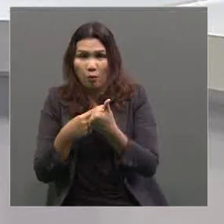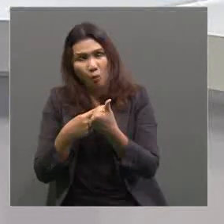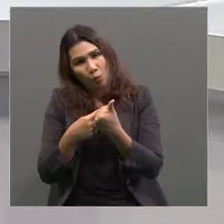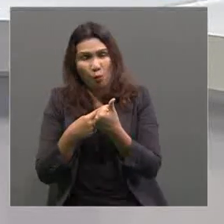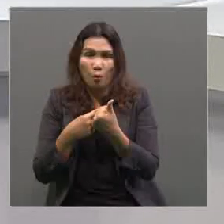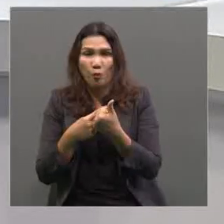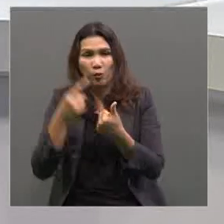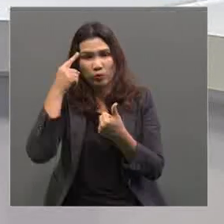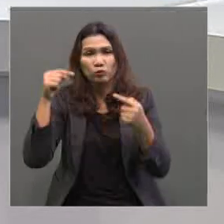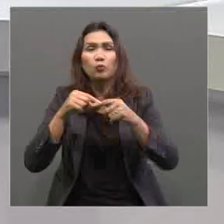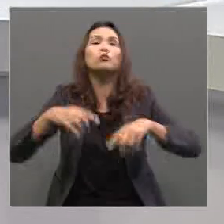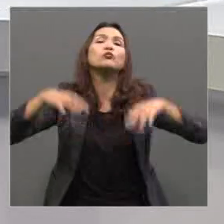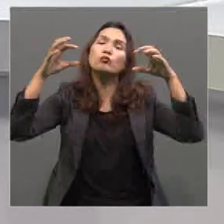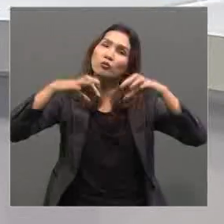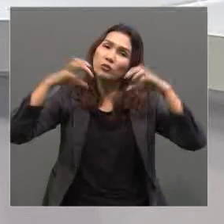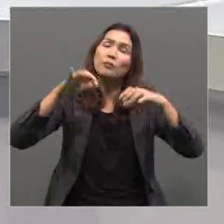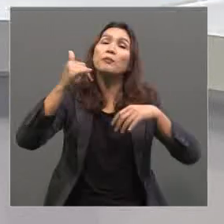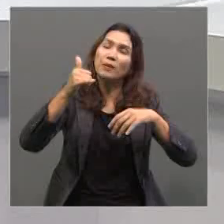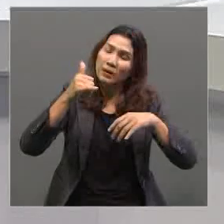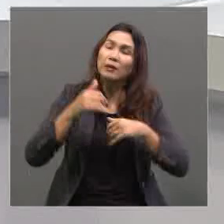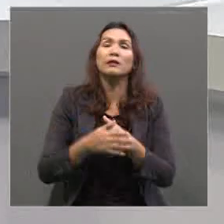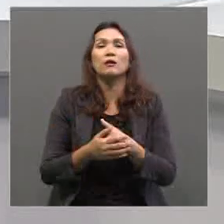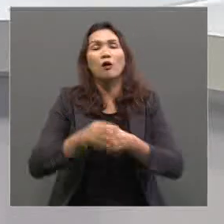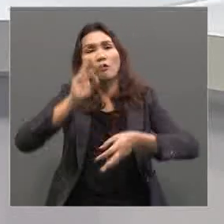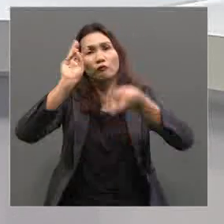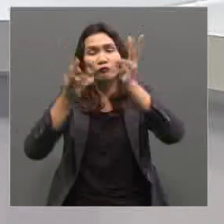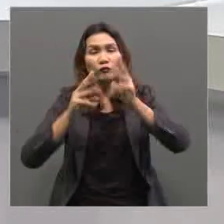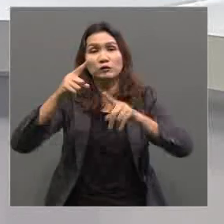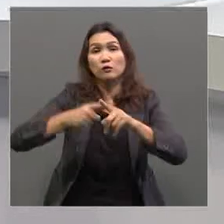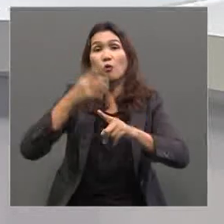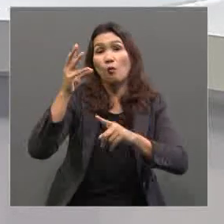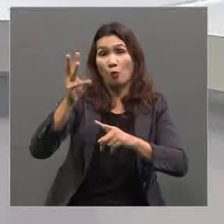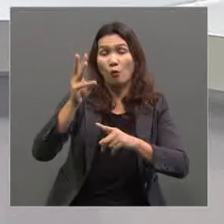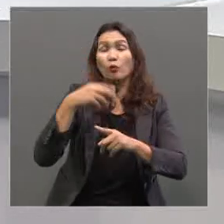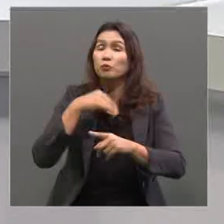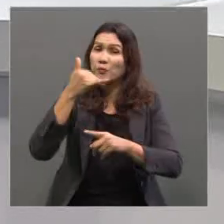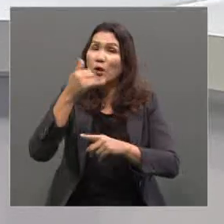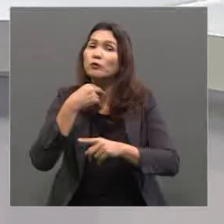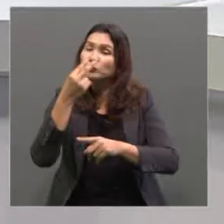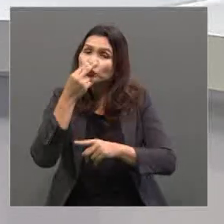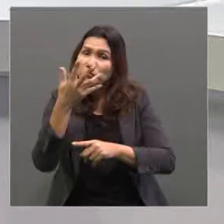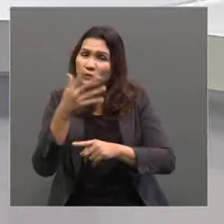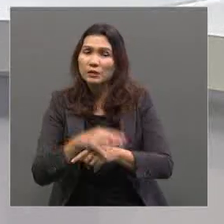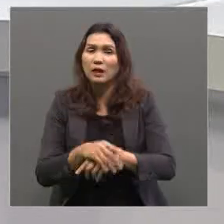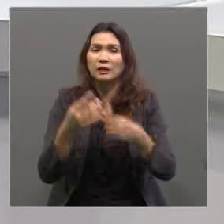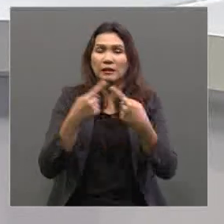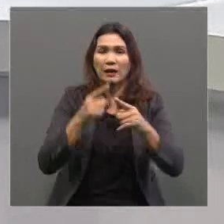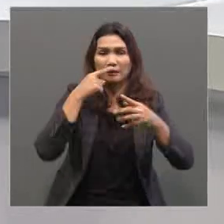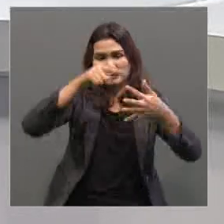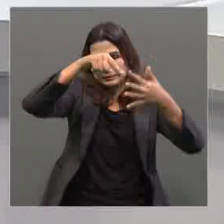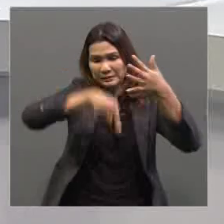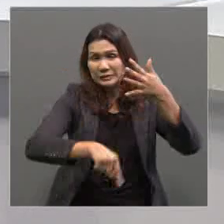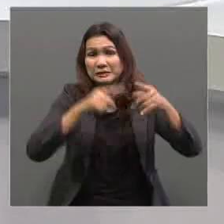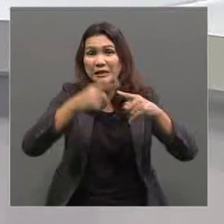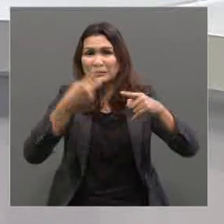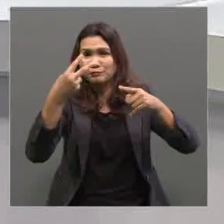าจจะอยู่ในช่วงของหน้าฝน เพราะฉะนั้นเกี่ยวกับเรื่องของฝุ่นในเดือนมิถุนายนที่มีการปรับเกณฑ์เนี่ยเราอาจจะไม่เจอแต่ปลายปี